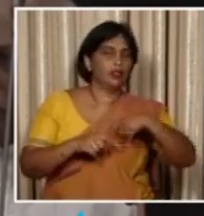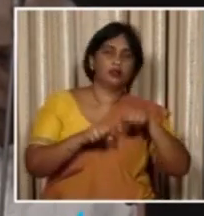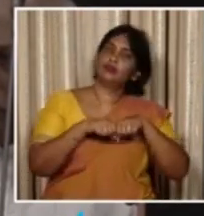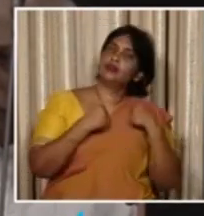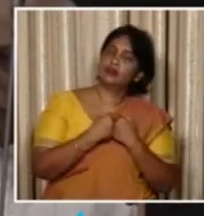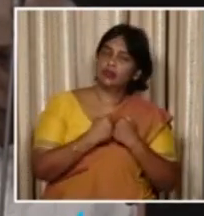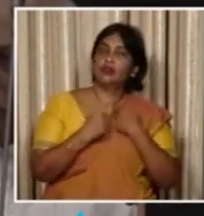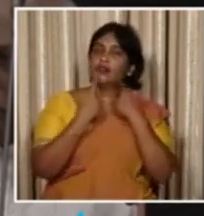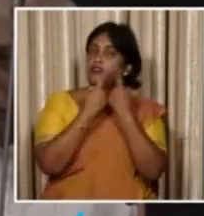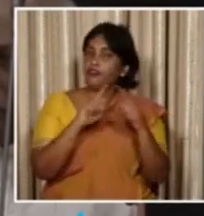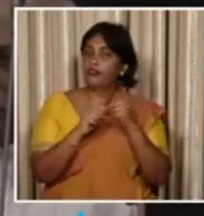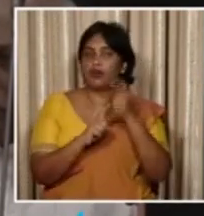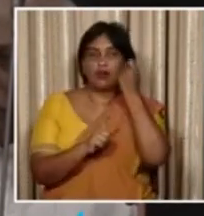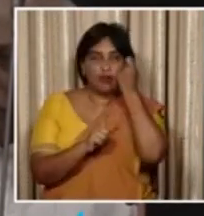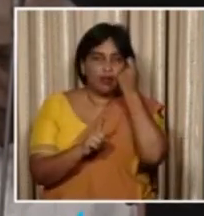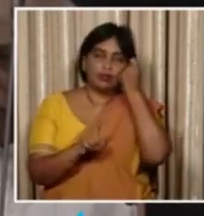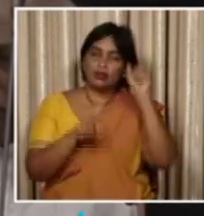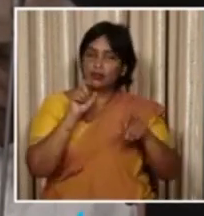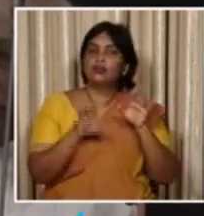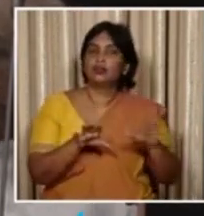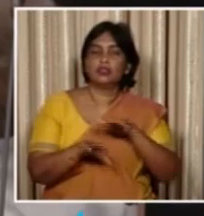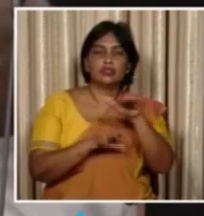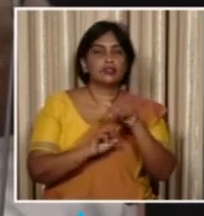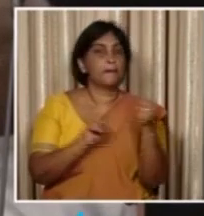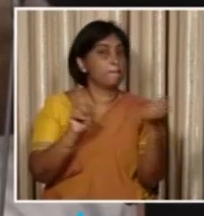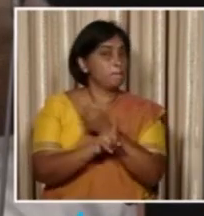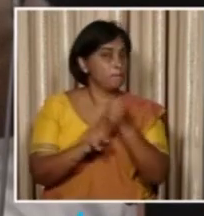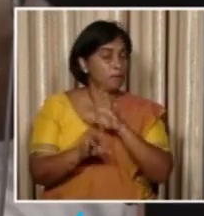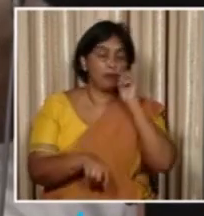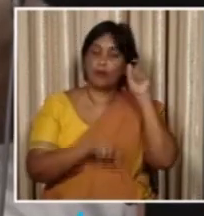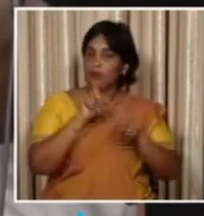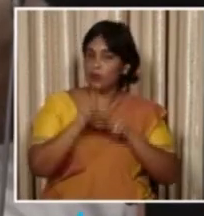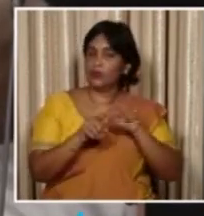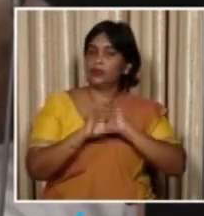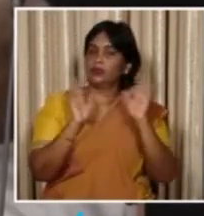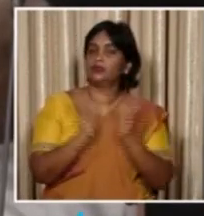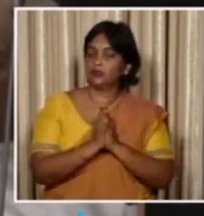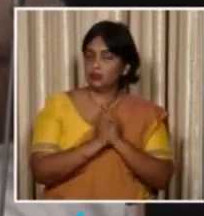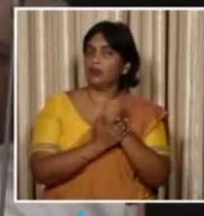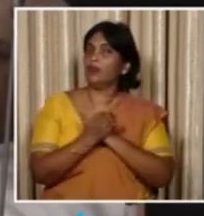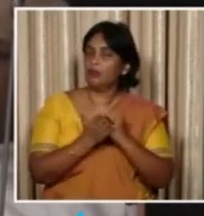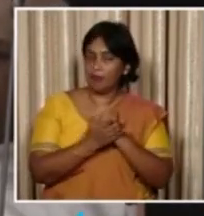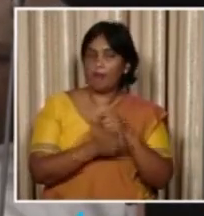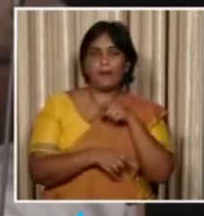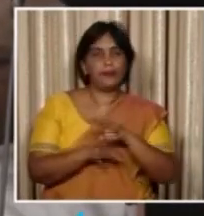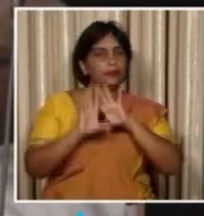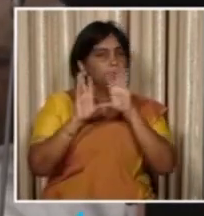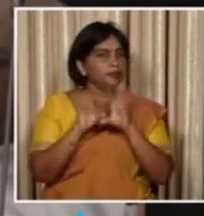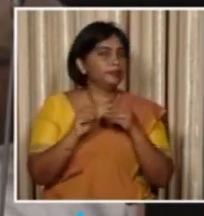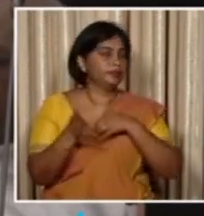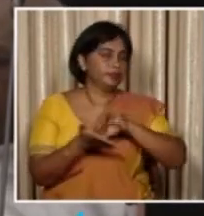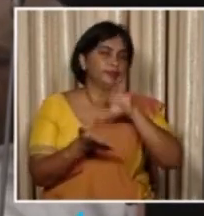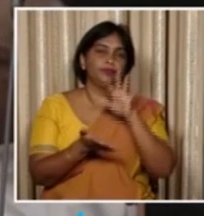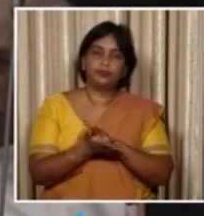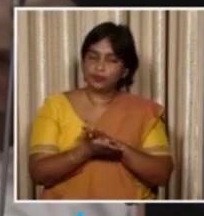සංවිධාන, විවිධ මතධාරී නායකයන්, සමාජ බලපෑම් කළ හැකි පුද්ගලයන් ආදී සියලු දෙනාම මේ පොදු සම්මතියට, මේ